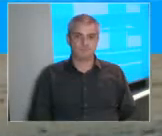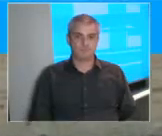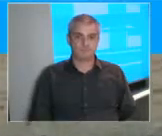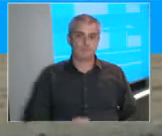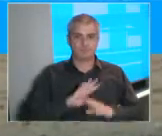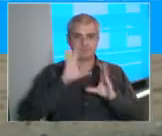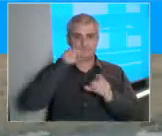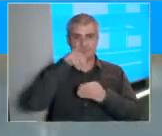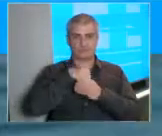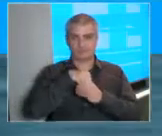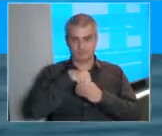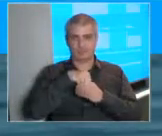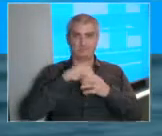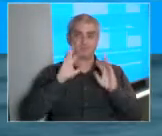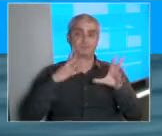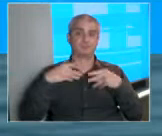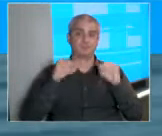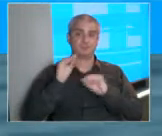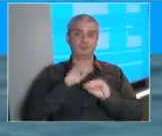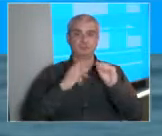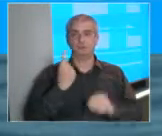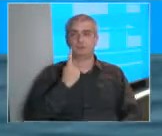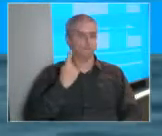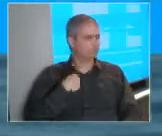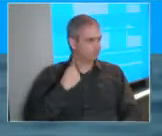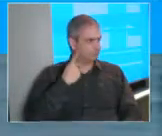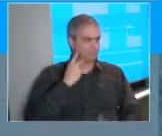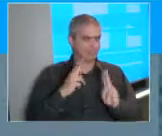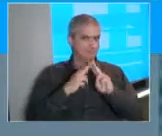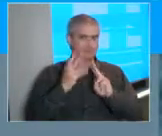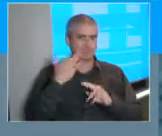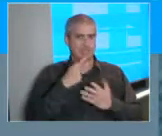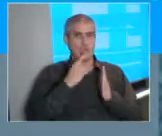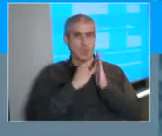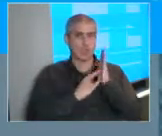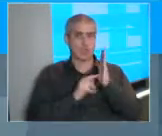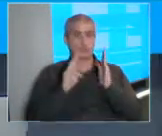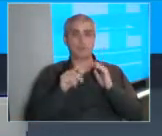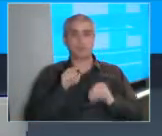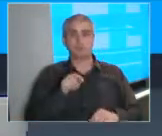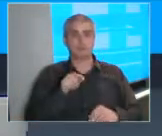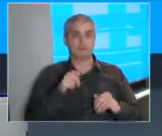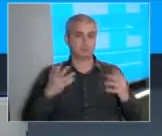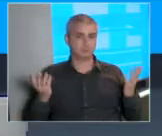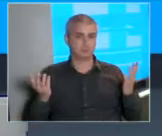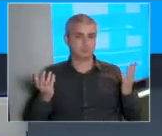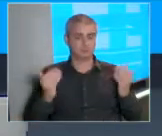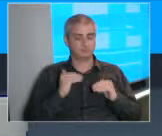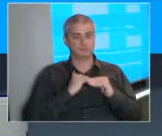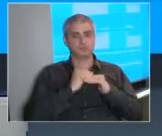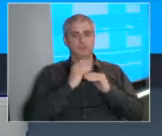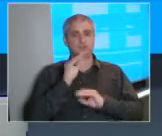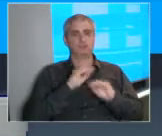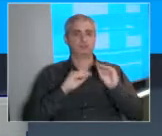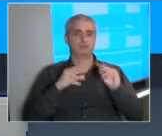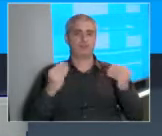הכל נכלל בתוך הקטגוריה הזאת של פלסטיק לשימוש יחיד. אם שמעתי בצרפת הייתה איזושהי חקיקה בנושא הזה, שבעצם מגבילה את הצריכה